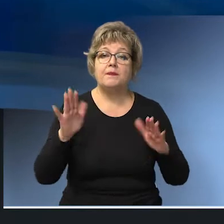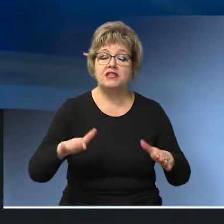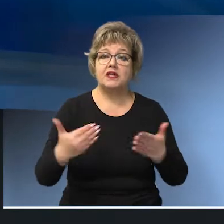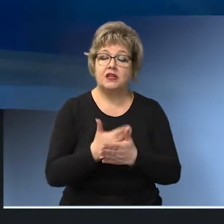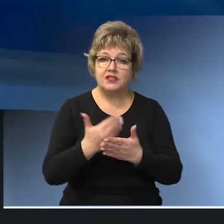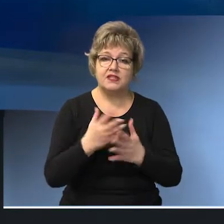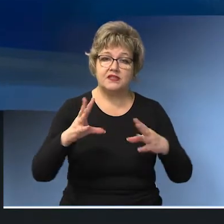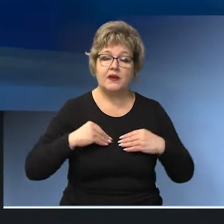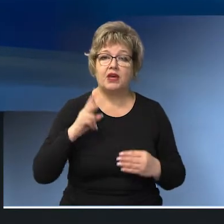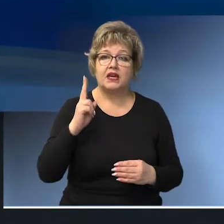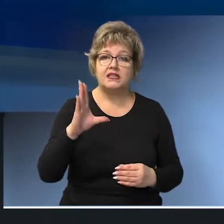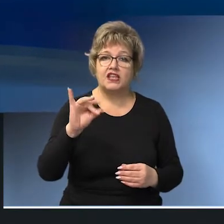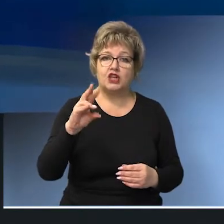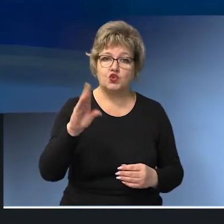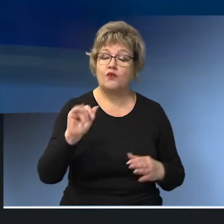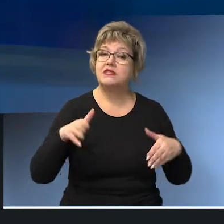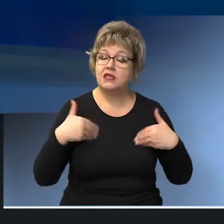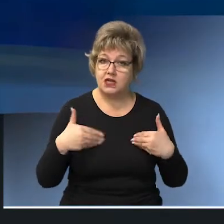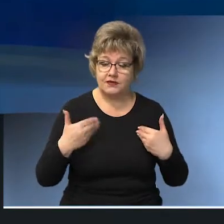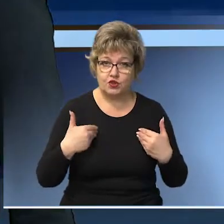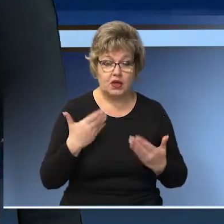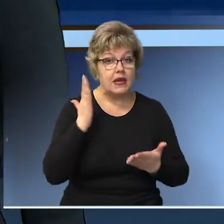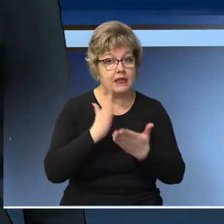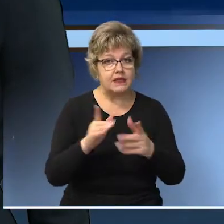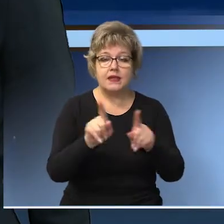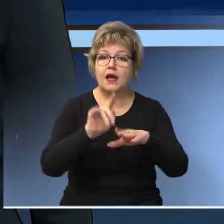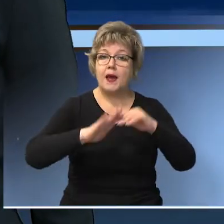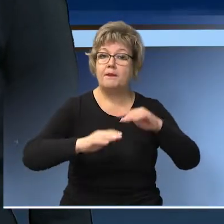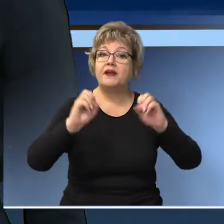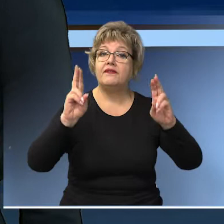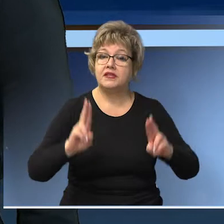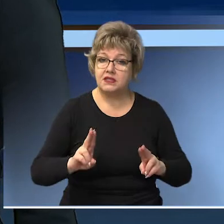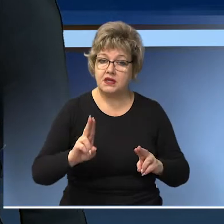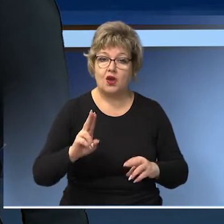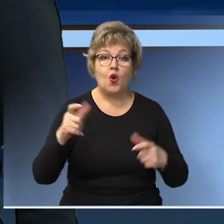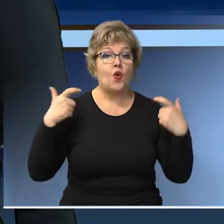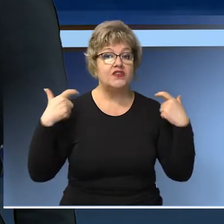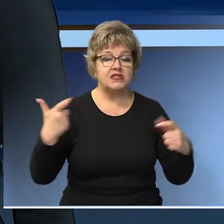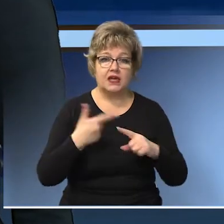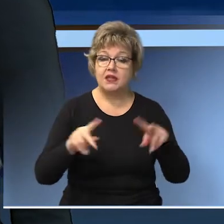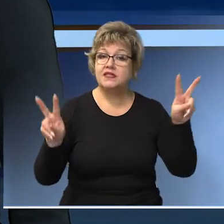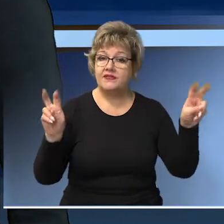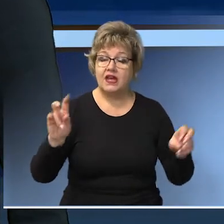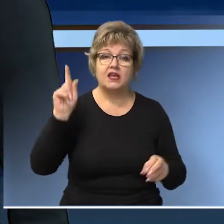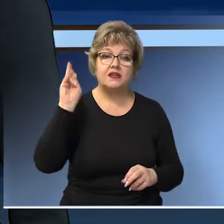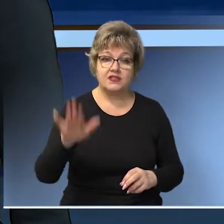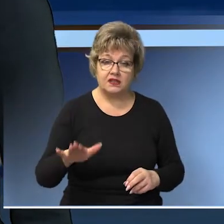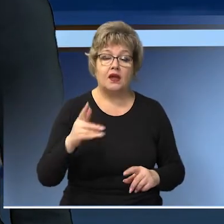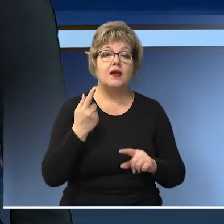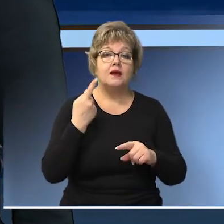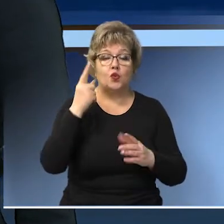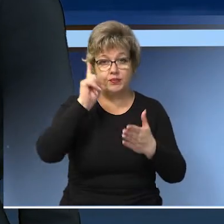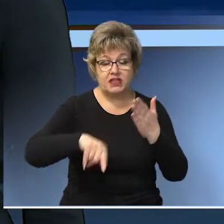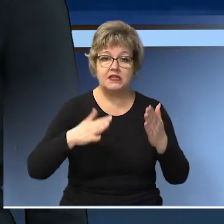для местных новостей. С вами Каролина Стрельцова. Здравствуйте. Есть такая профессия. Офицер – это звание навсегда. В